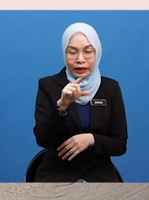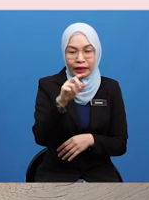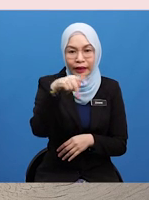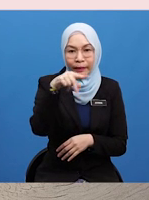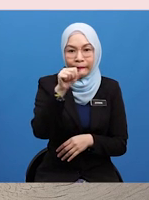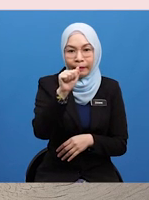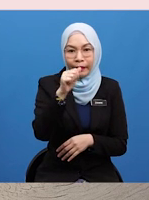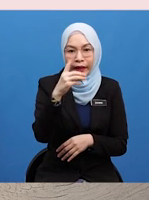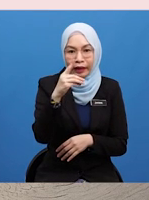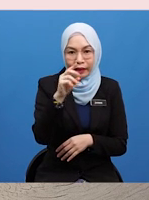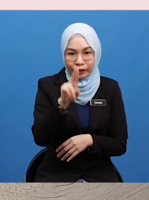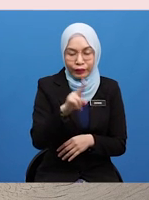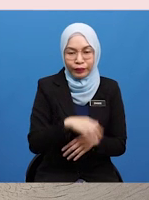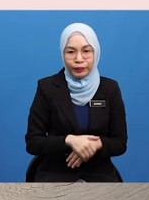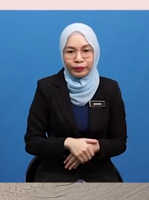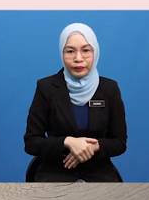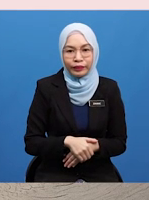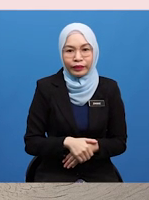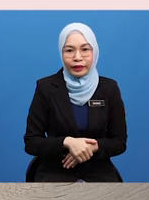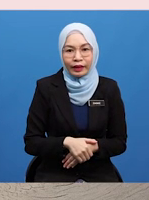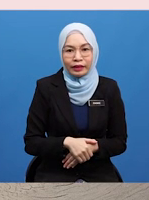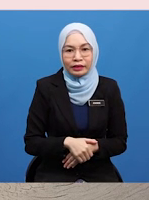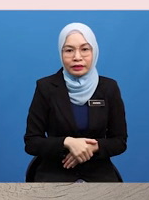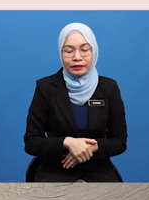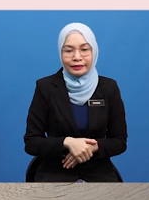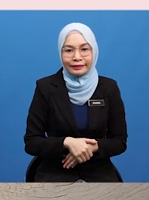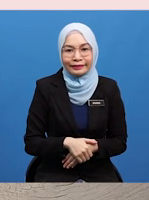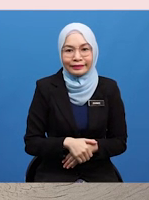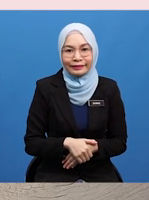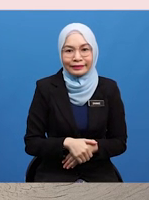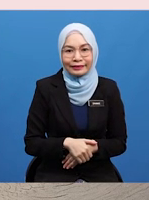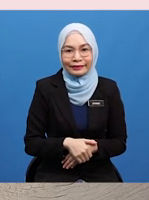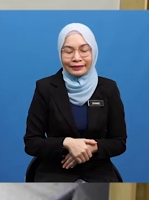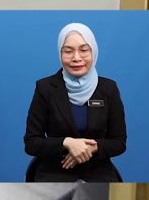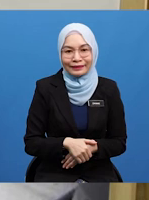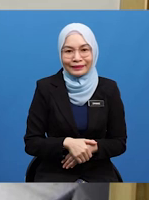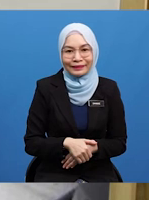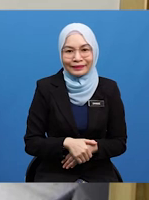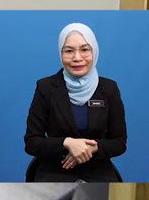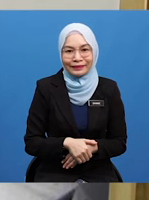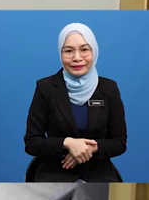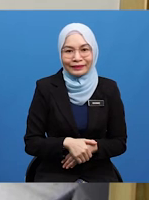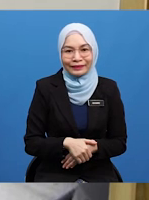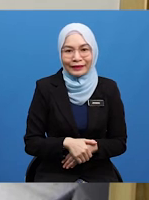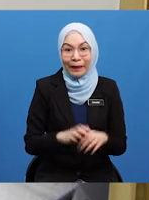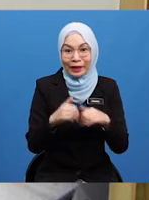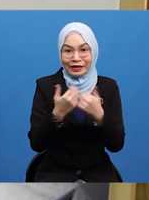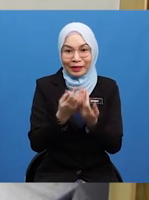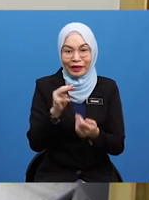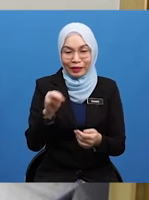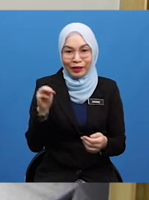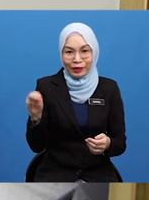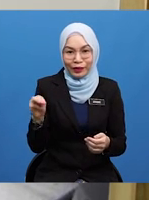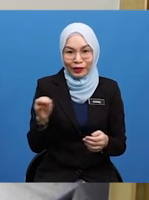mengukur isi padu sesuatu objek yang tidak sekata. Macam mana murid-murid? Jelas?